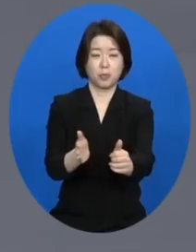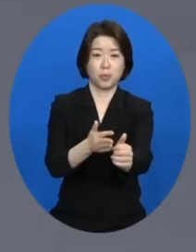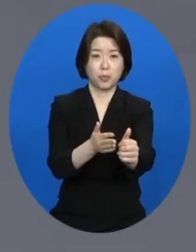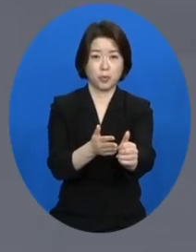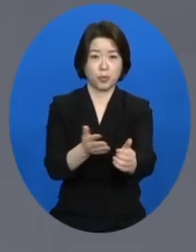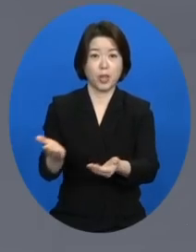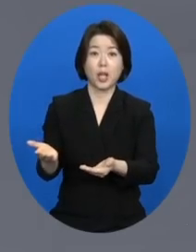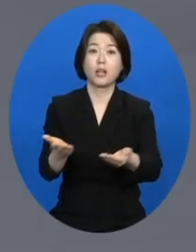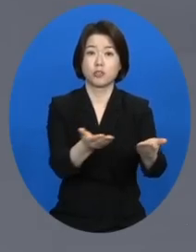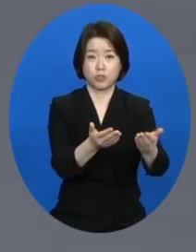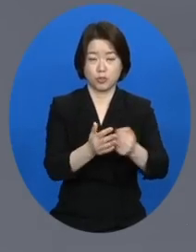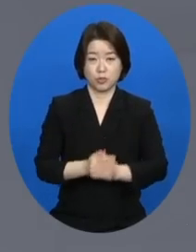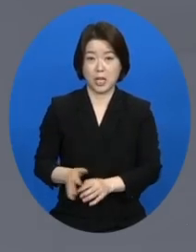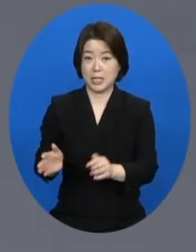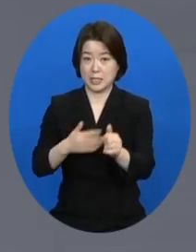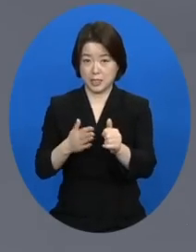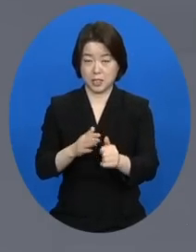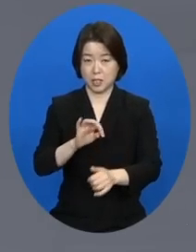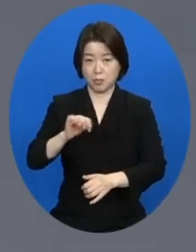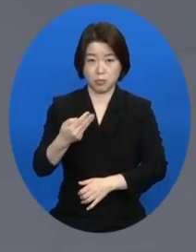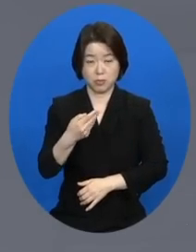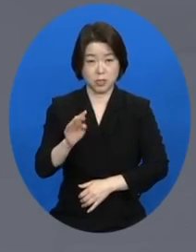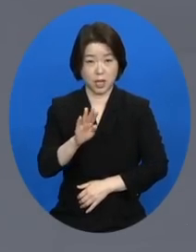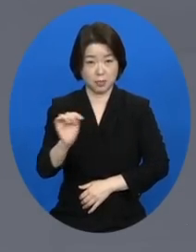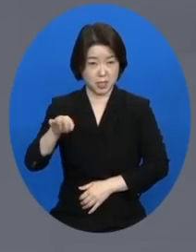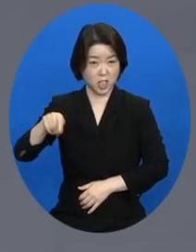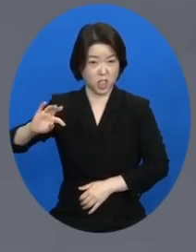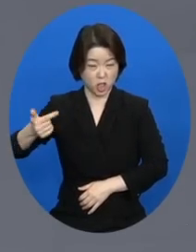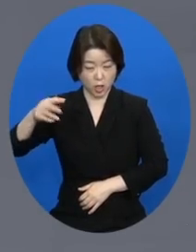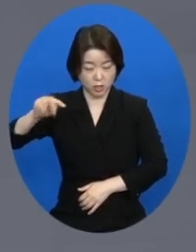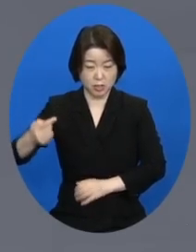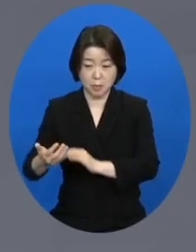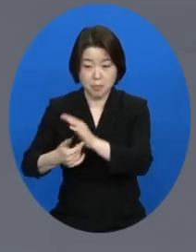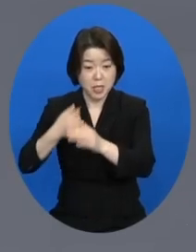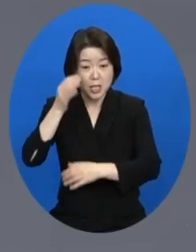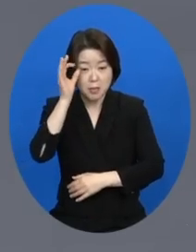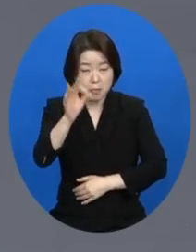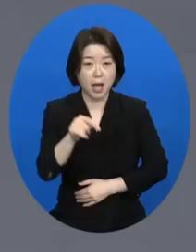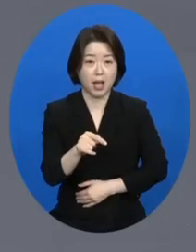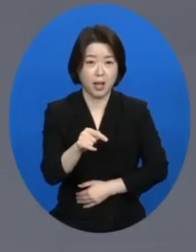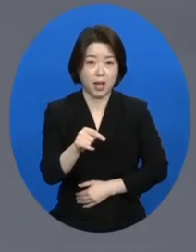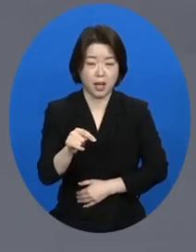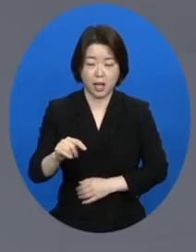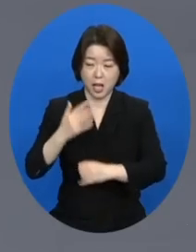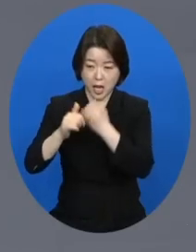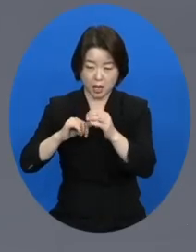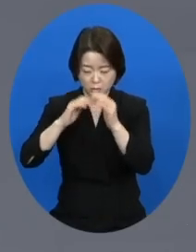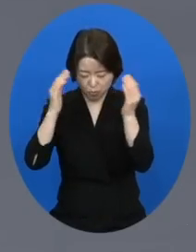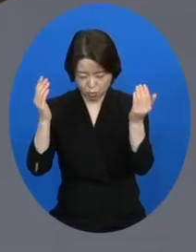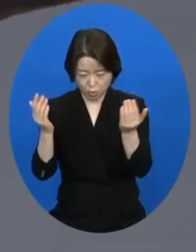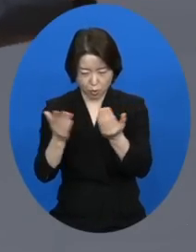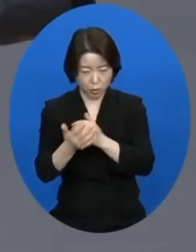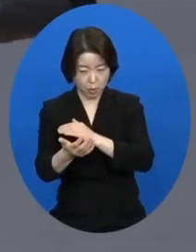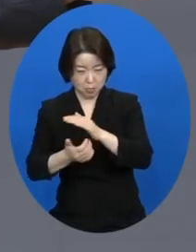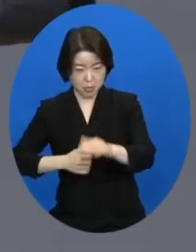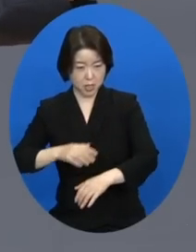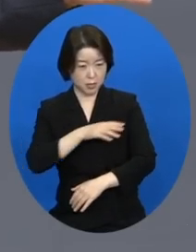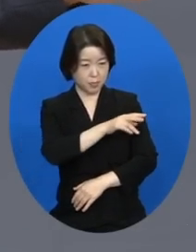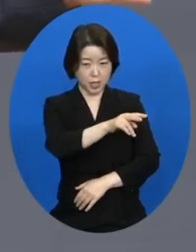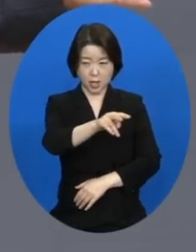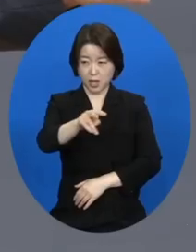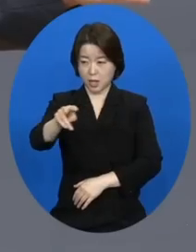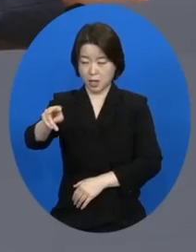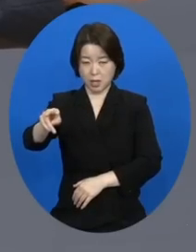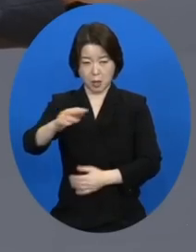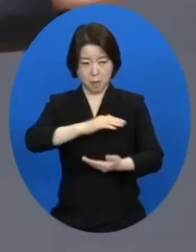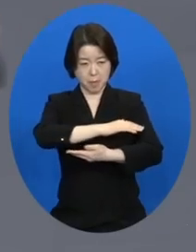제공하신 거예요. 이 섭리를 영어로 providence, 미리 보다라는 의미가 있습니다. 하나님 모든 것을 다 전체적으로